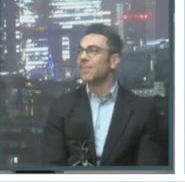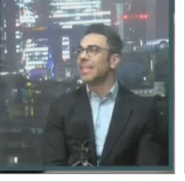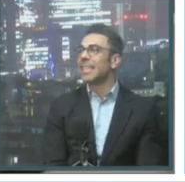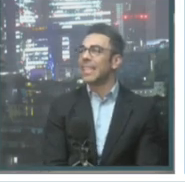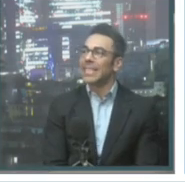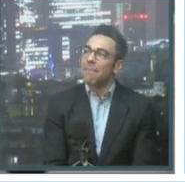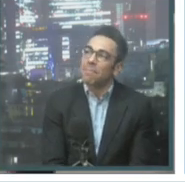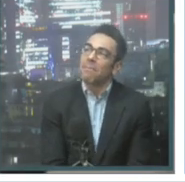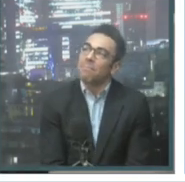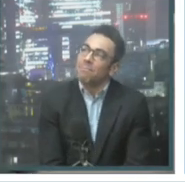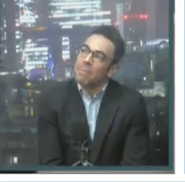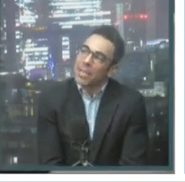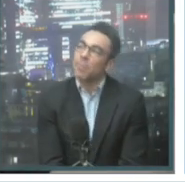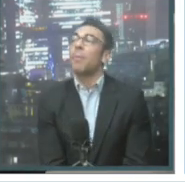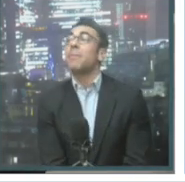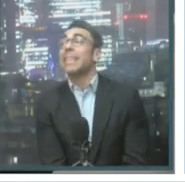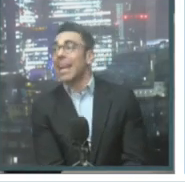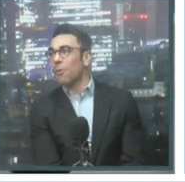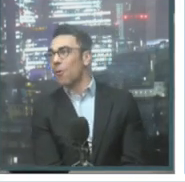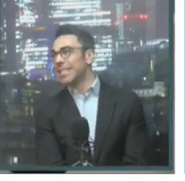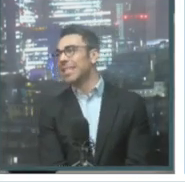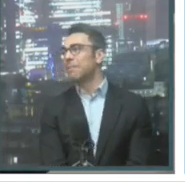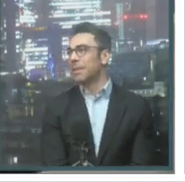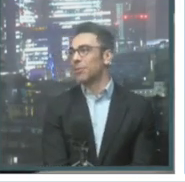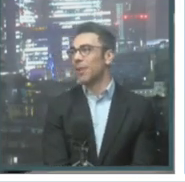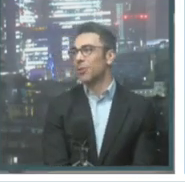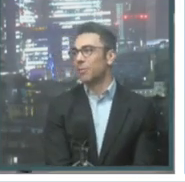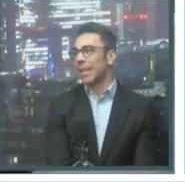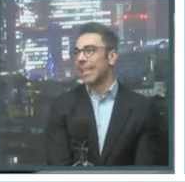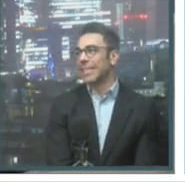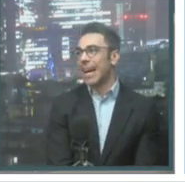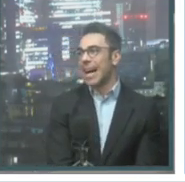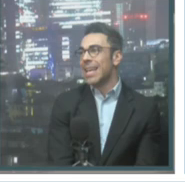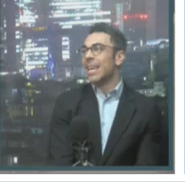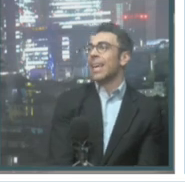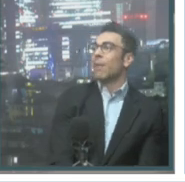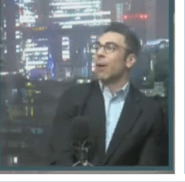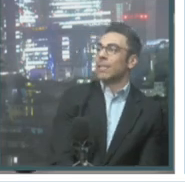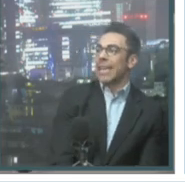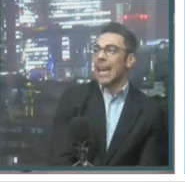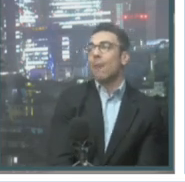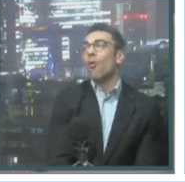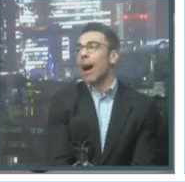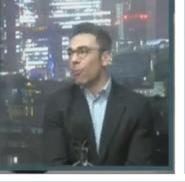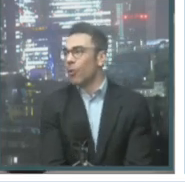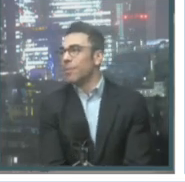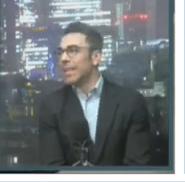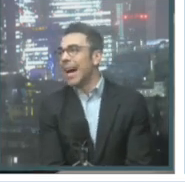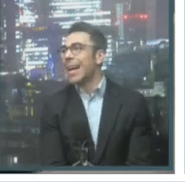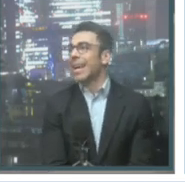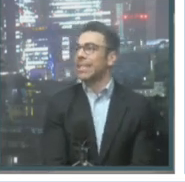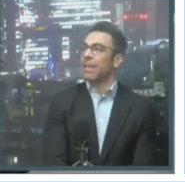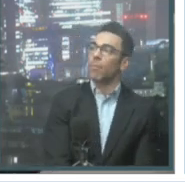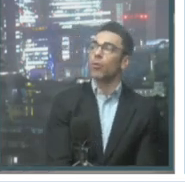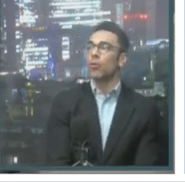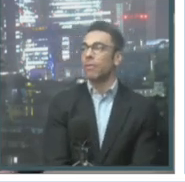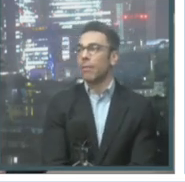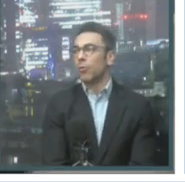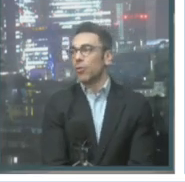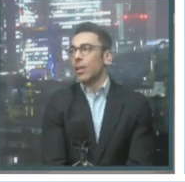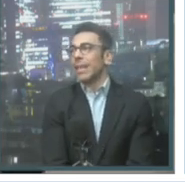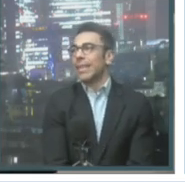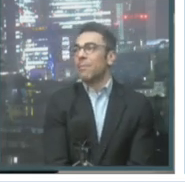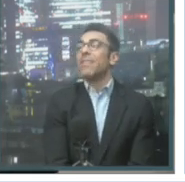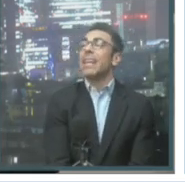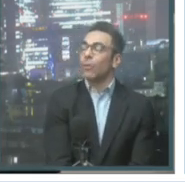in realtà mi piace come evitare qualsiasi personaggio perché realtà è una cosa che amo amo evitare che sia famoso non